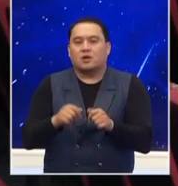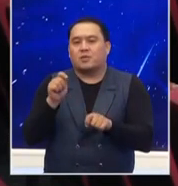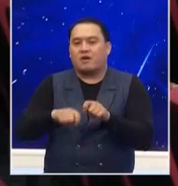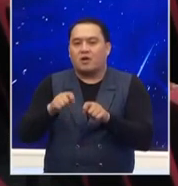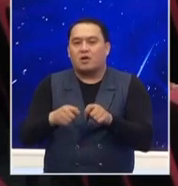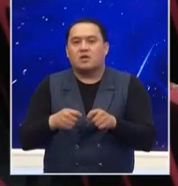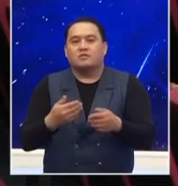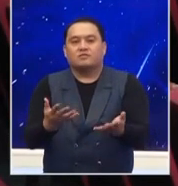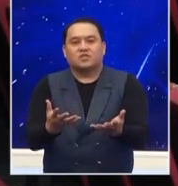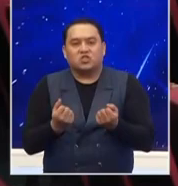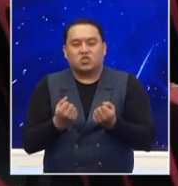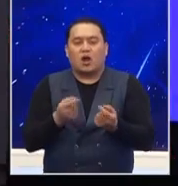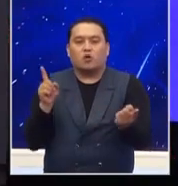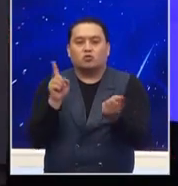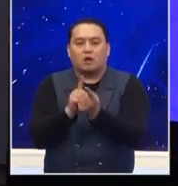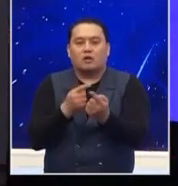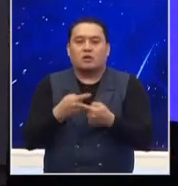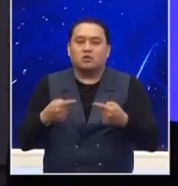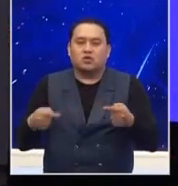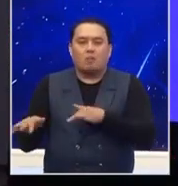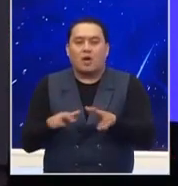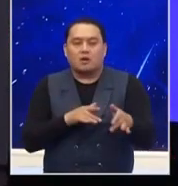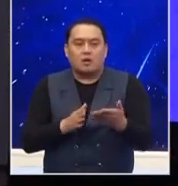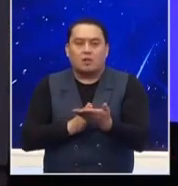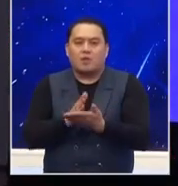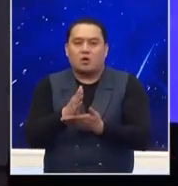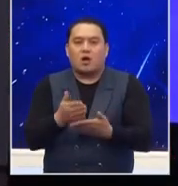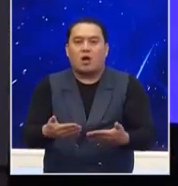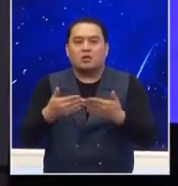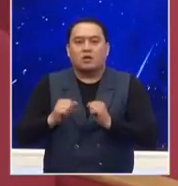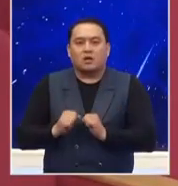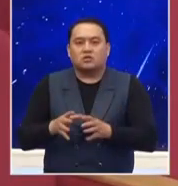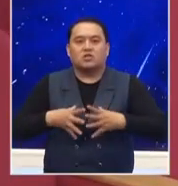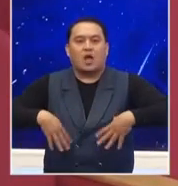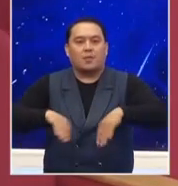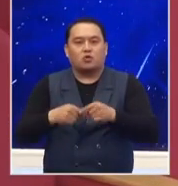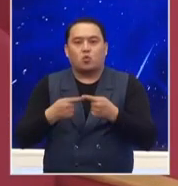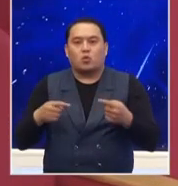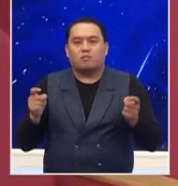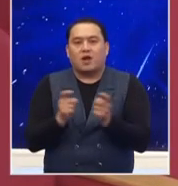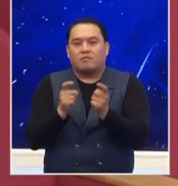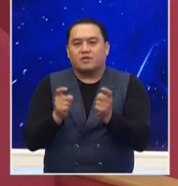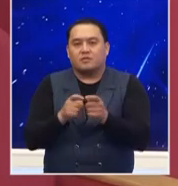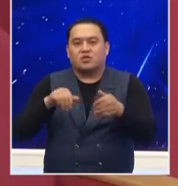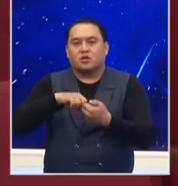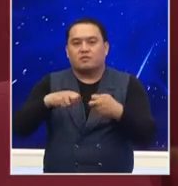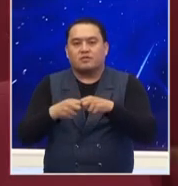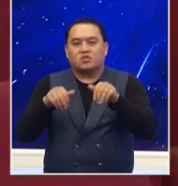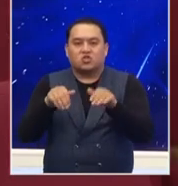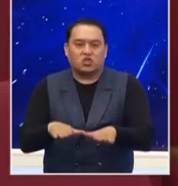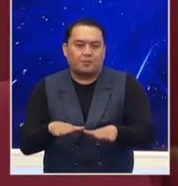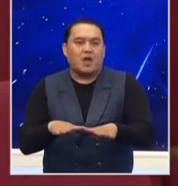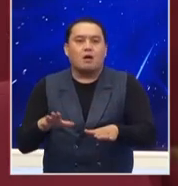дни открытых дверей и различные мероприятия, направленные на профилактику семейных и других конфликтов. На